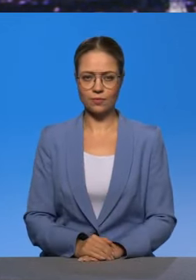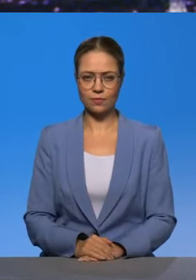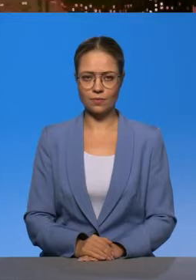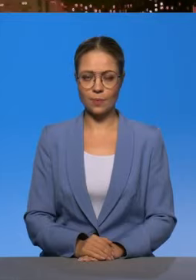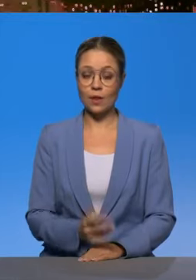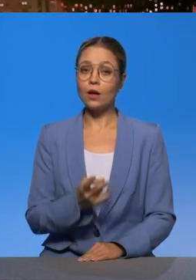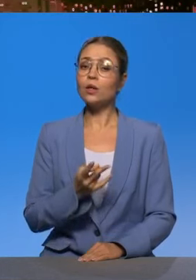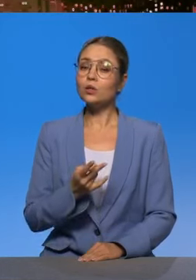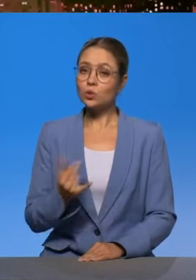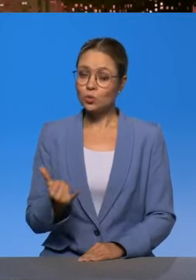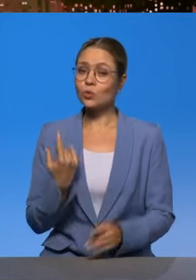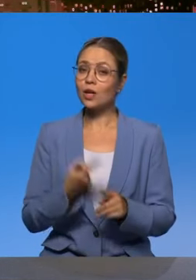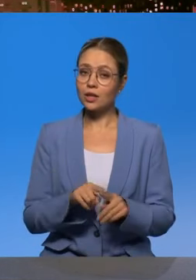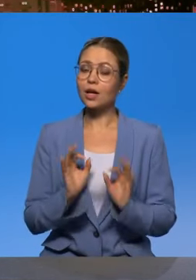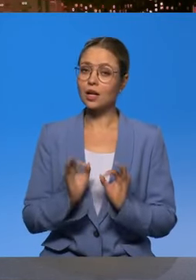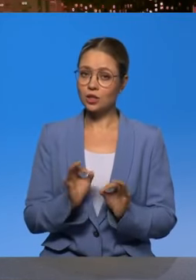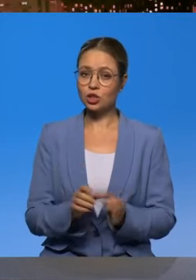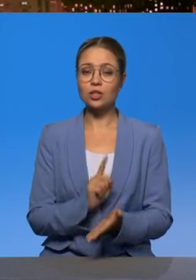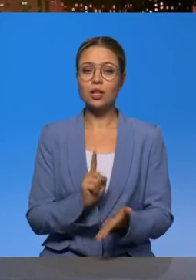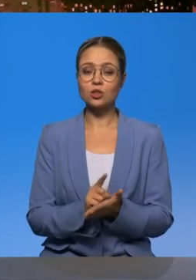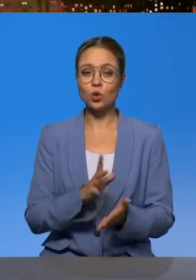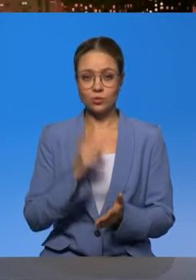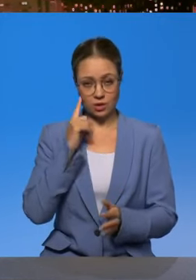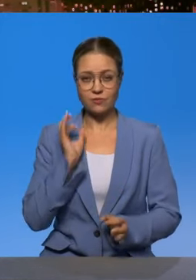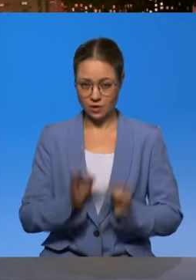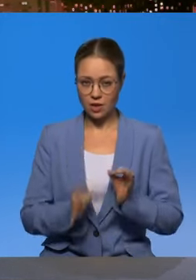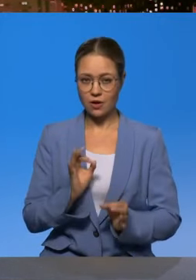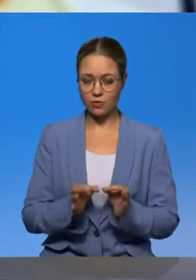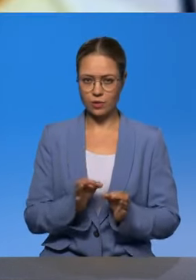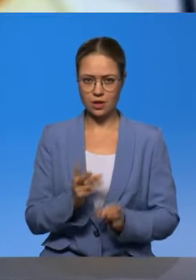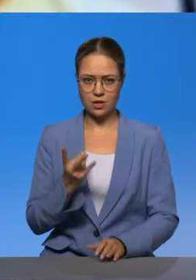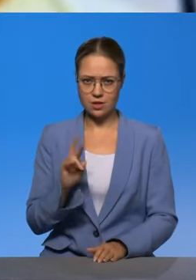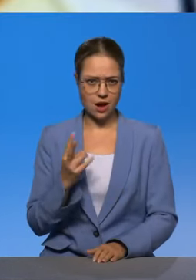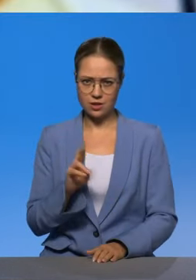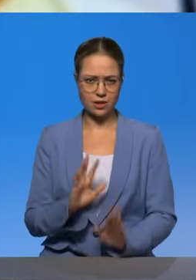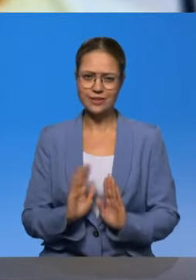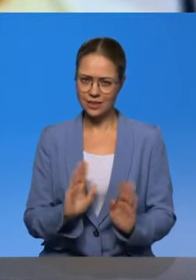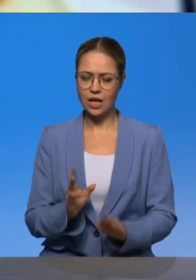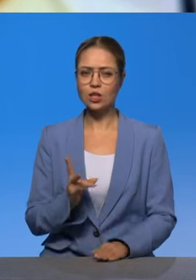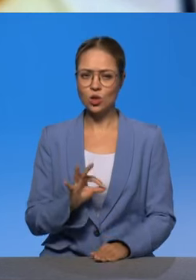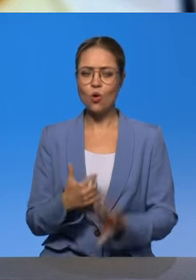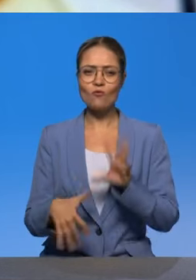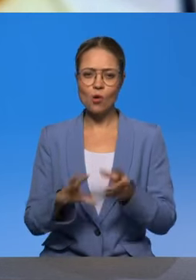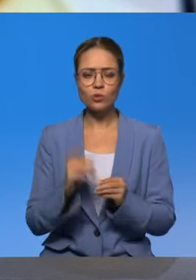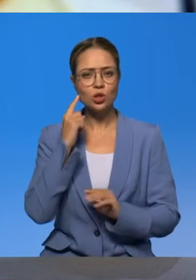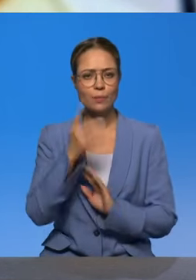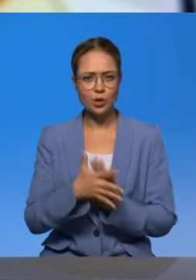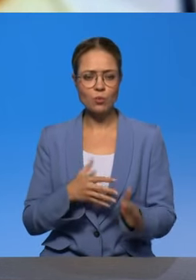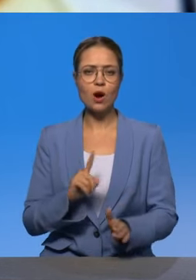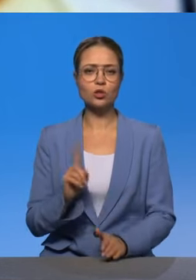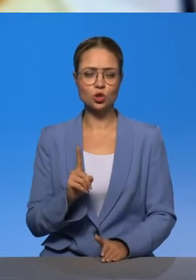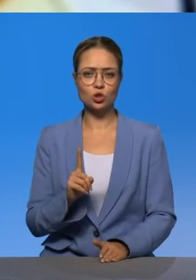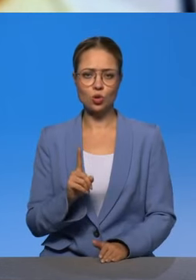Ну, это должно быть, конечно, в таких, в здравых пределах, не нянька, но в целом понимание, что роль